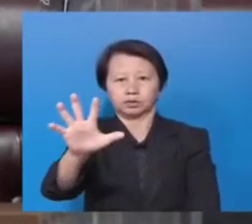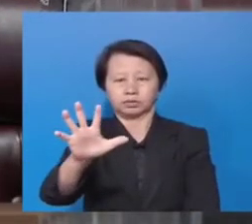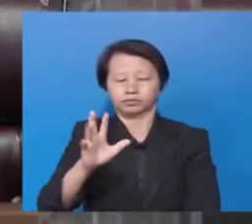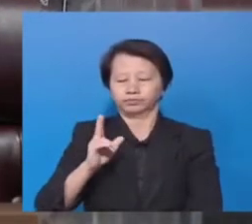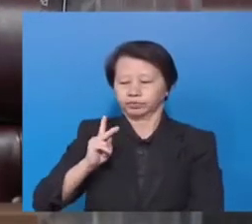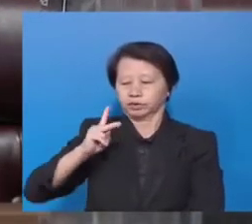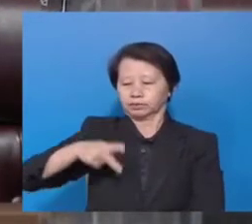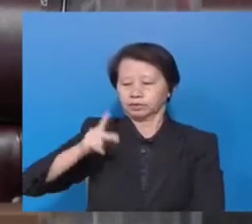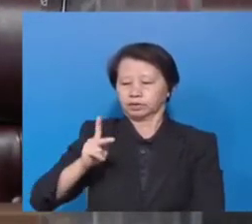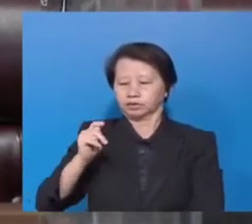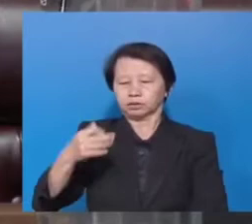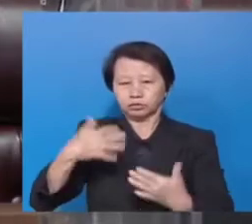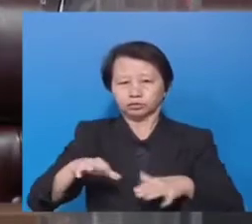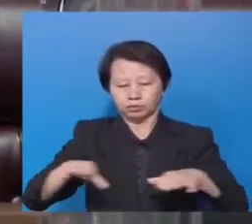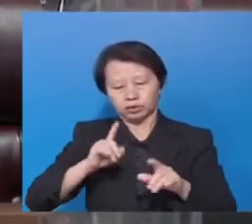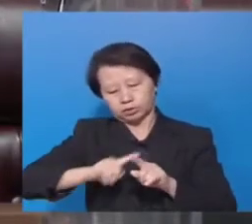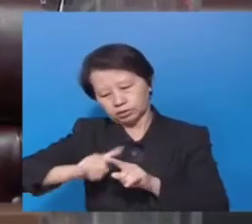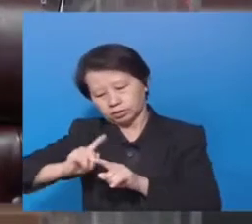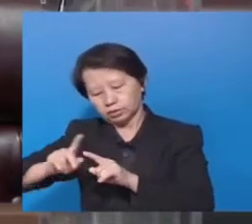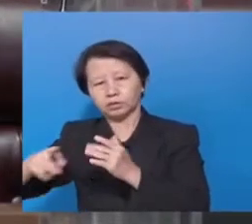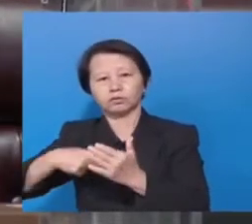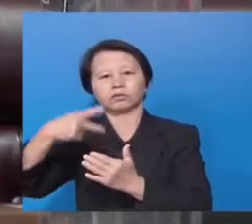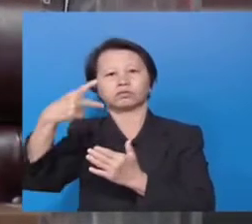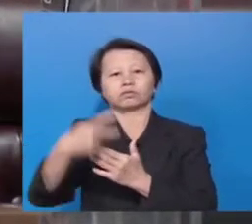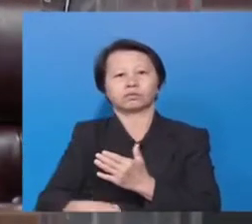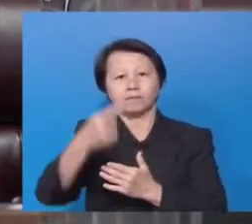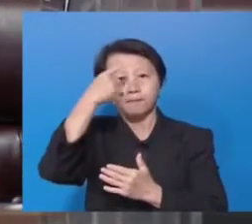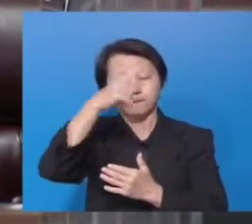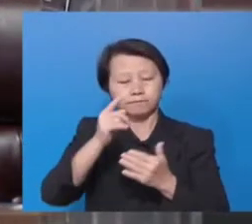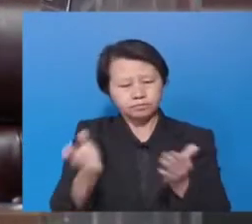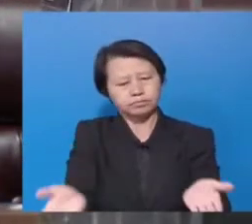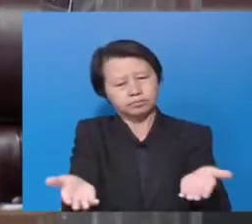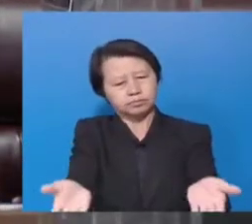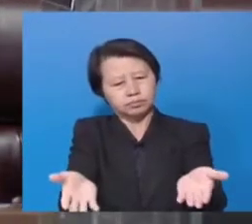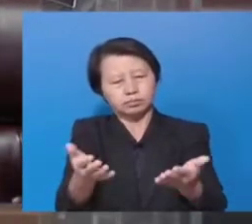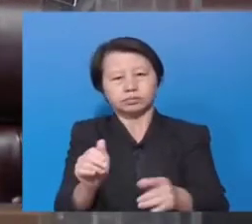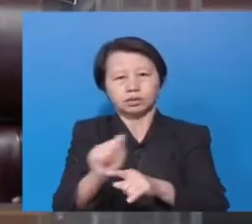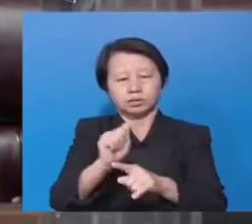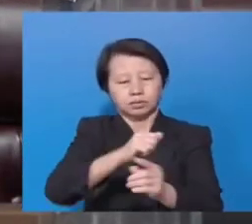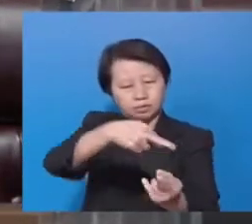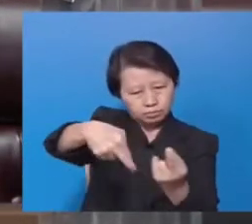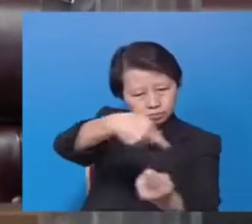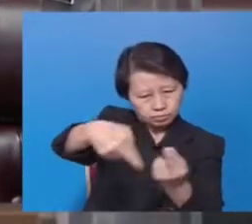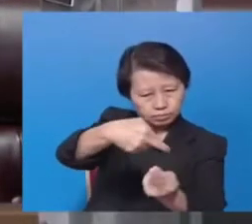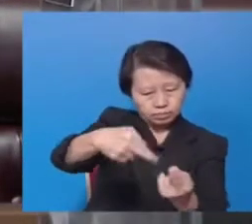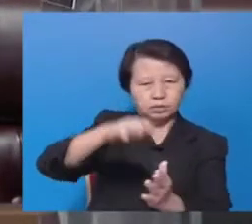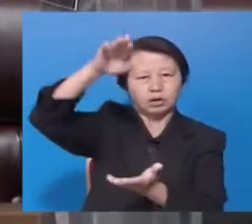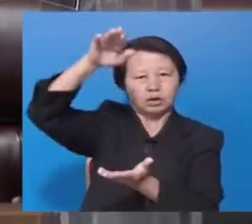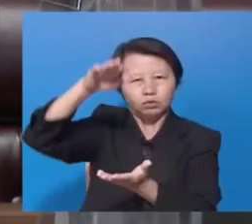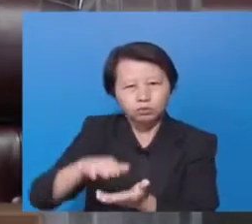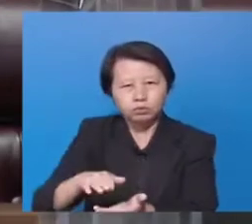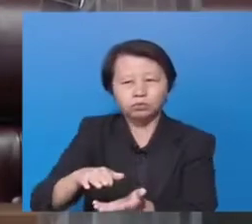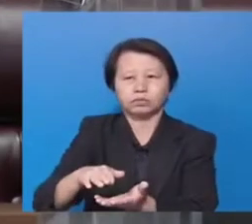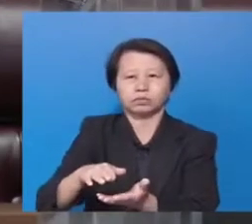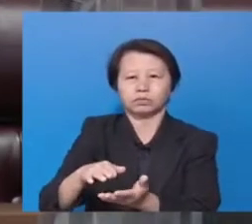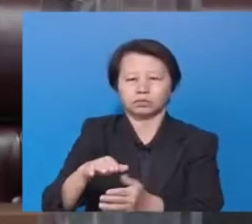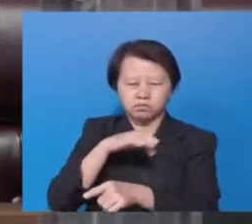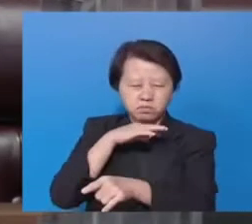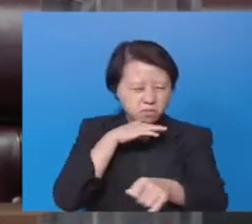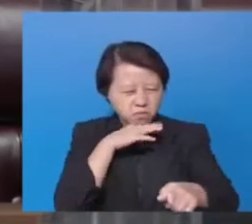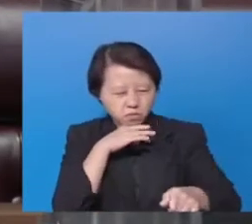Katy telah melaksanakan berbagai program dan inisiatif untuk menggalakkan Amalan kita smule dan mengurangkan jumlah